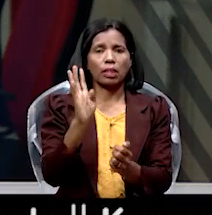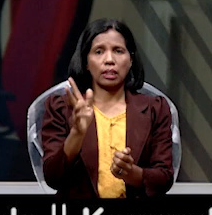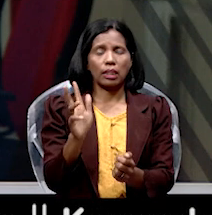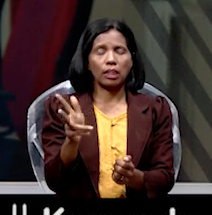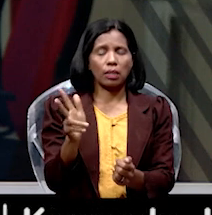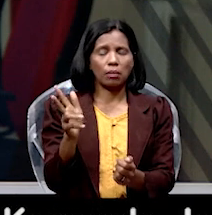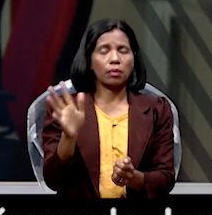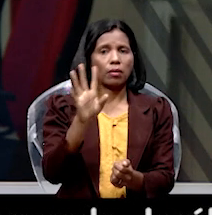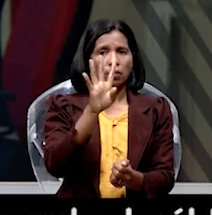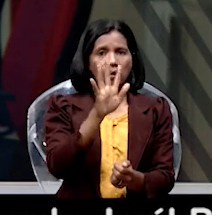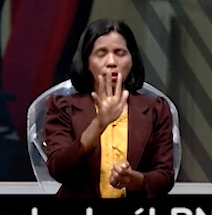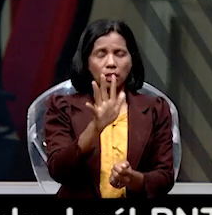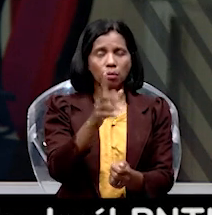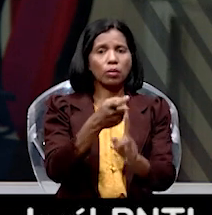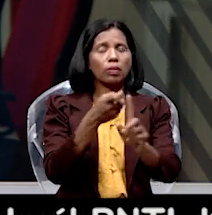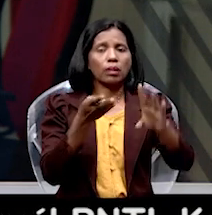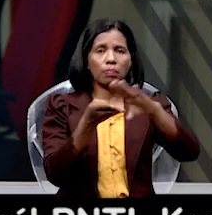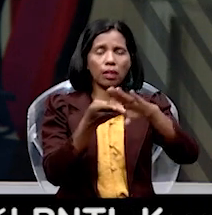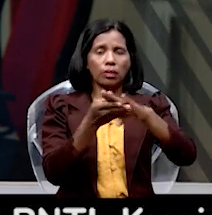de Dezvoltamentu Asiaticu.